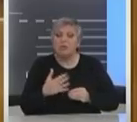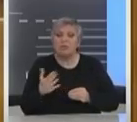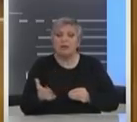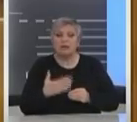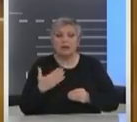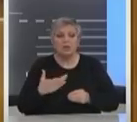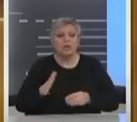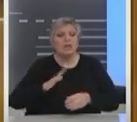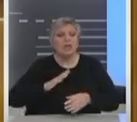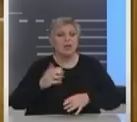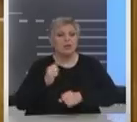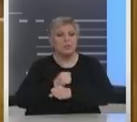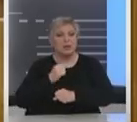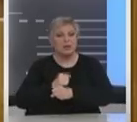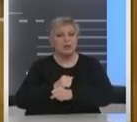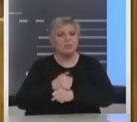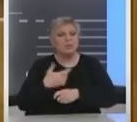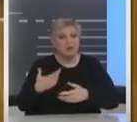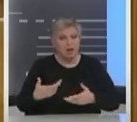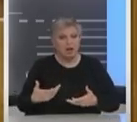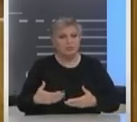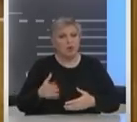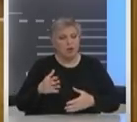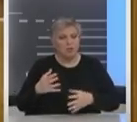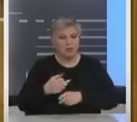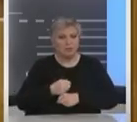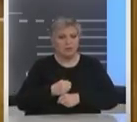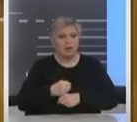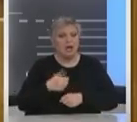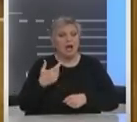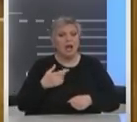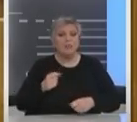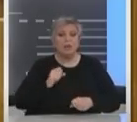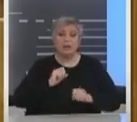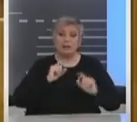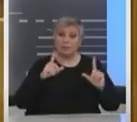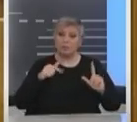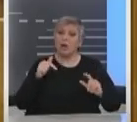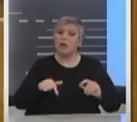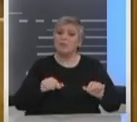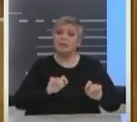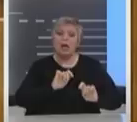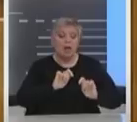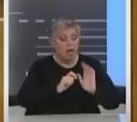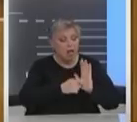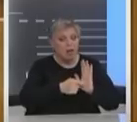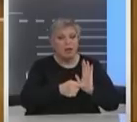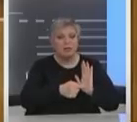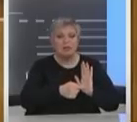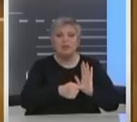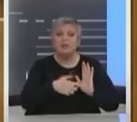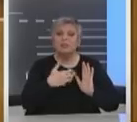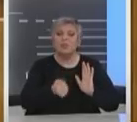έκανε ιδιαίτερη εντύπωση ότι στην αίθουσα αυτή συζητήθηκε ελάχιστα μία πολύ μεγάλη αλλαγή που πρόκειται να γίνει με αυτό το νομοσχέδιο και που